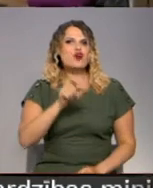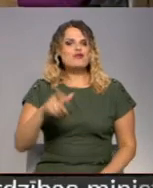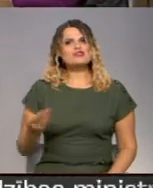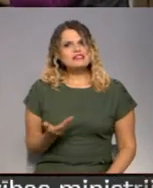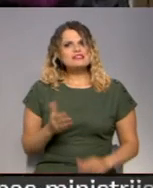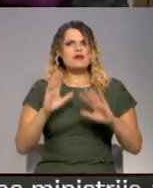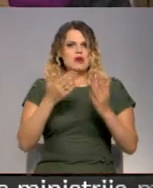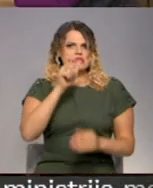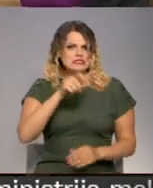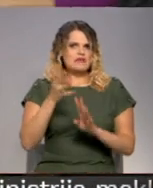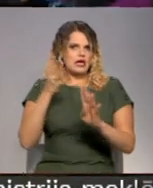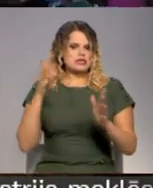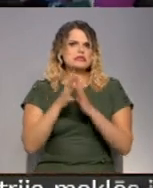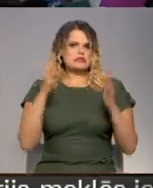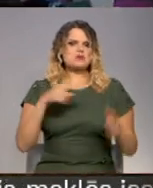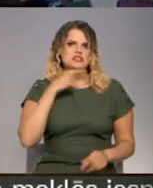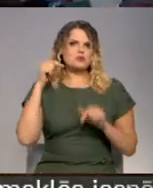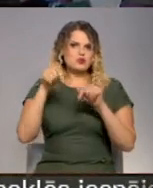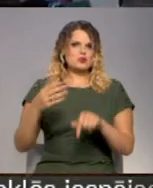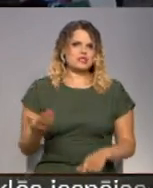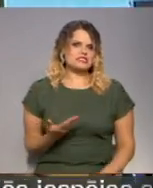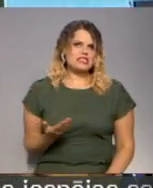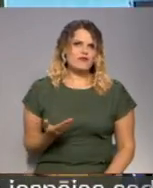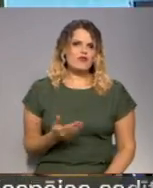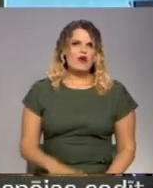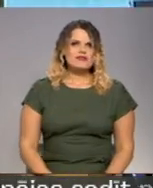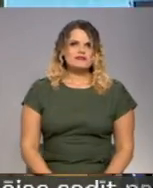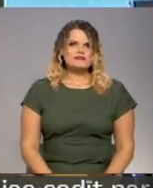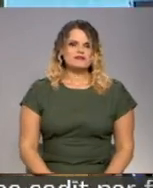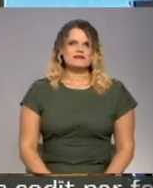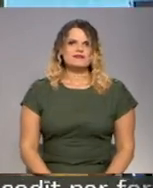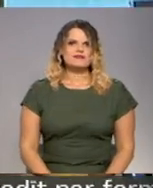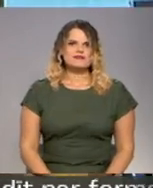gribētāju rinda ir daudz, daudz garāka. Aija Kīnca, Igors Tūns, Latvijas televīzija.